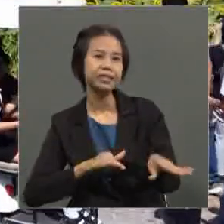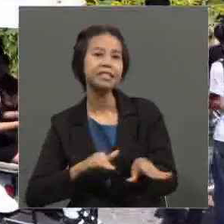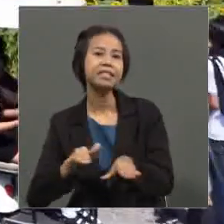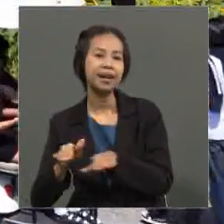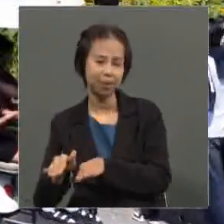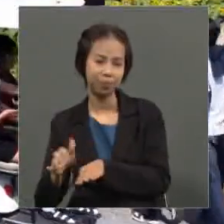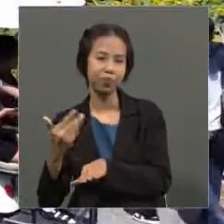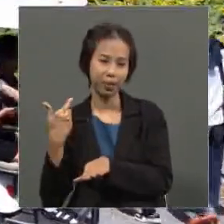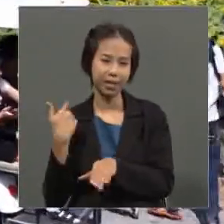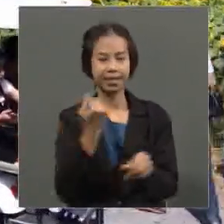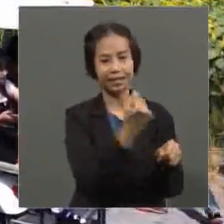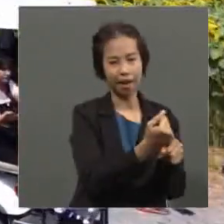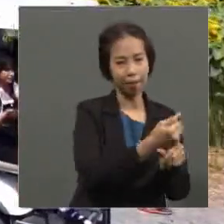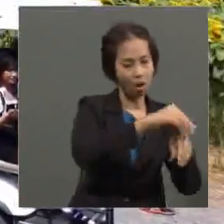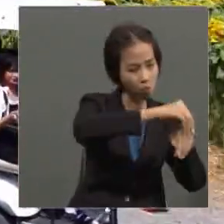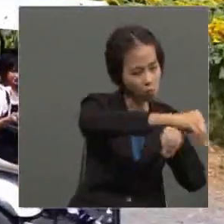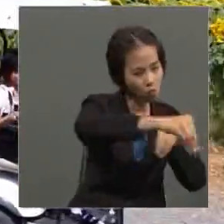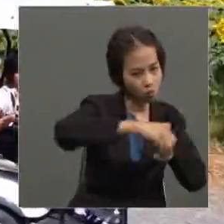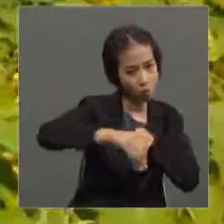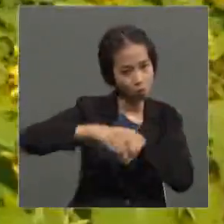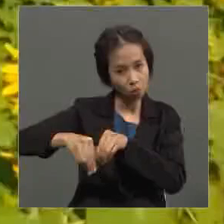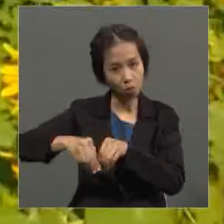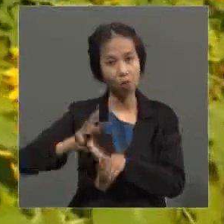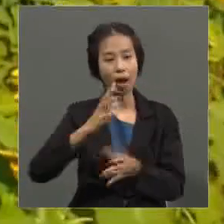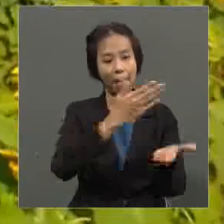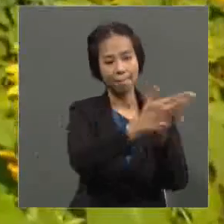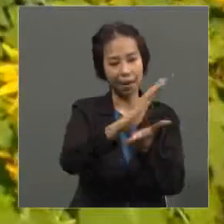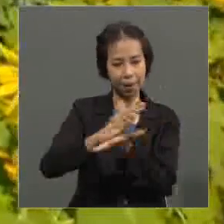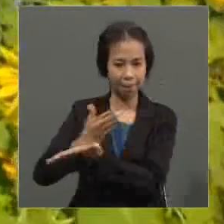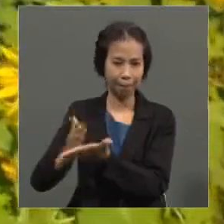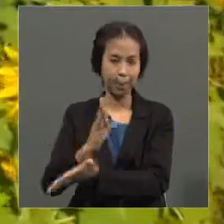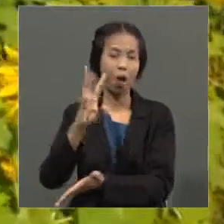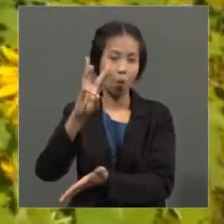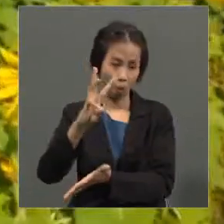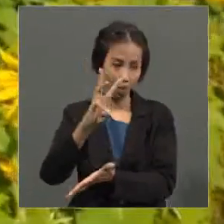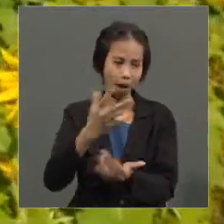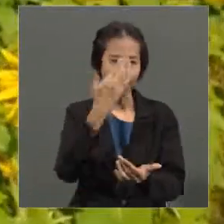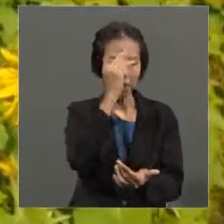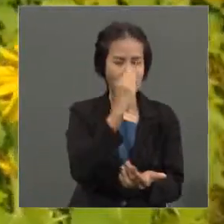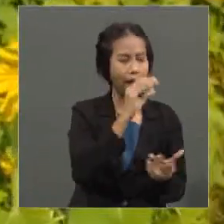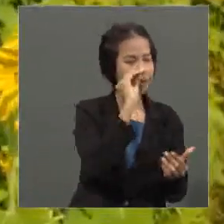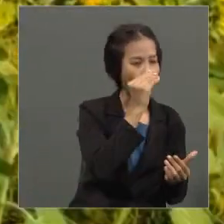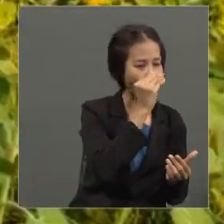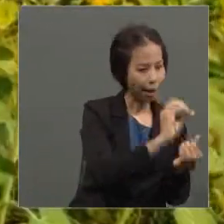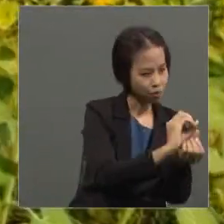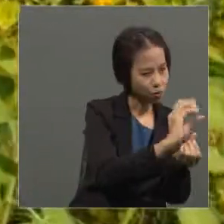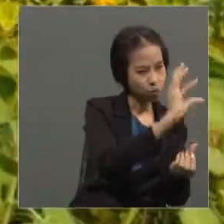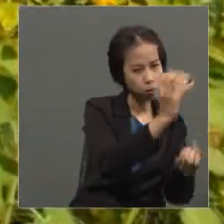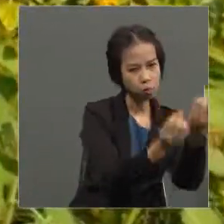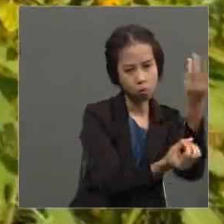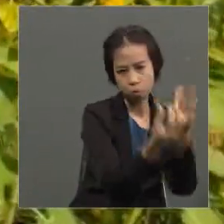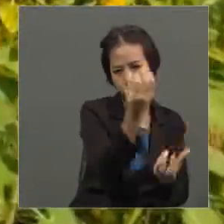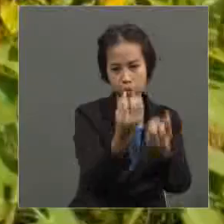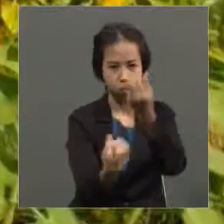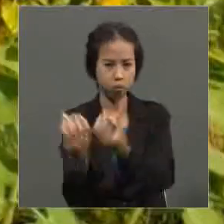ที่สลับหมุนเวียนกันปลูกเป็นหกแปลงใหญ่ให้มีการออกดอกเบ่งบานต่อเนื่องทดแทนกันได้ตลอดฤดูกาล